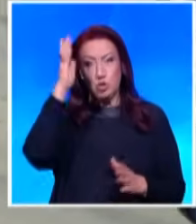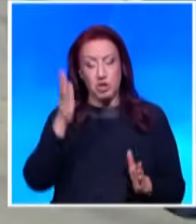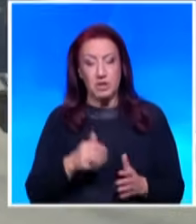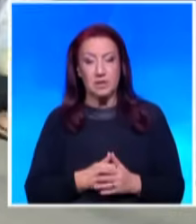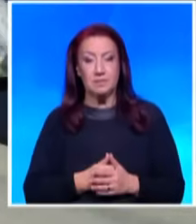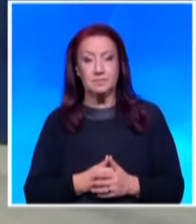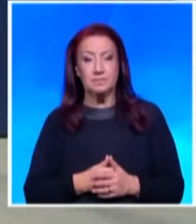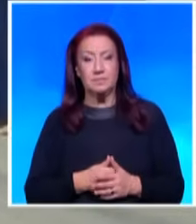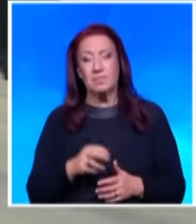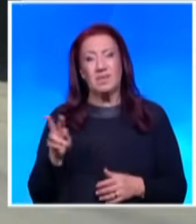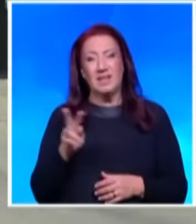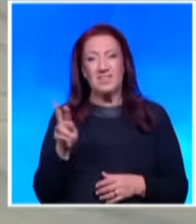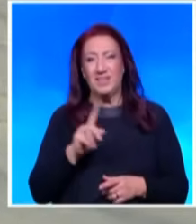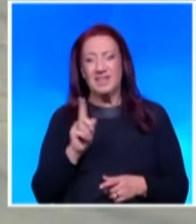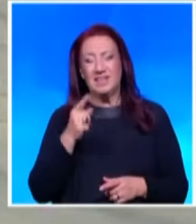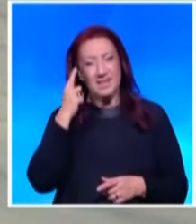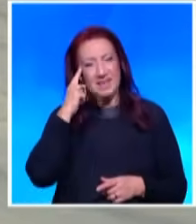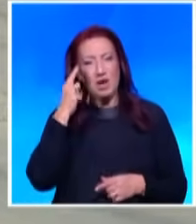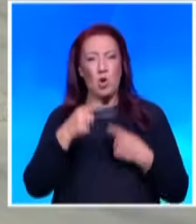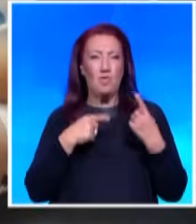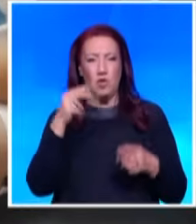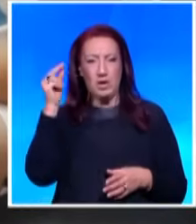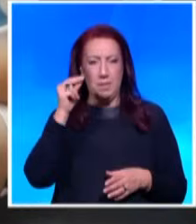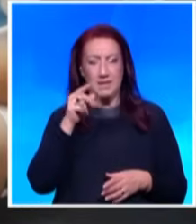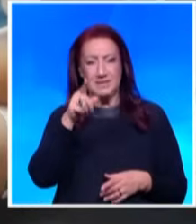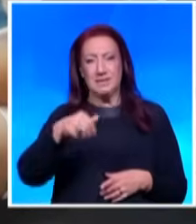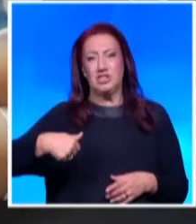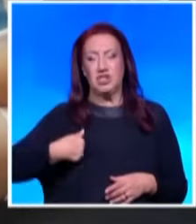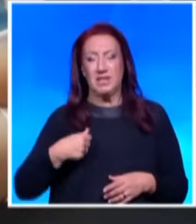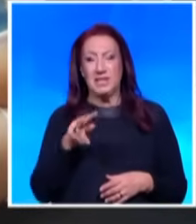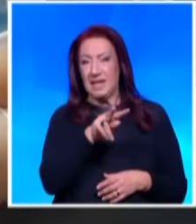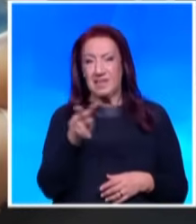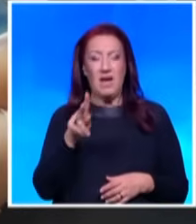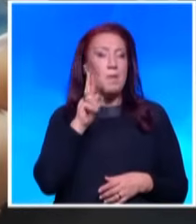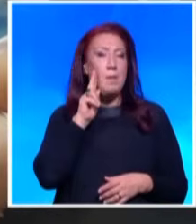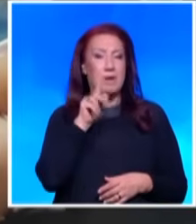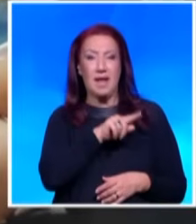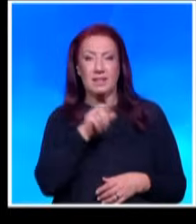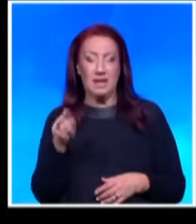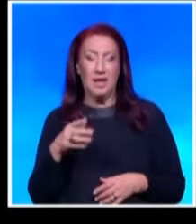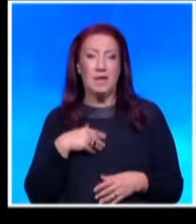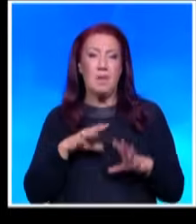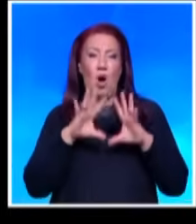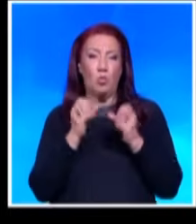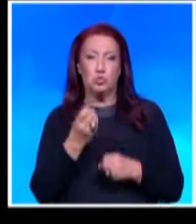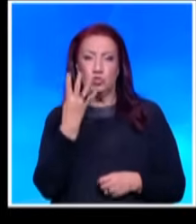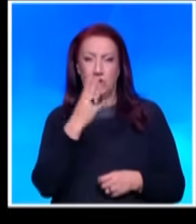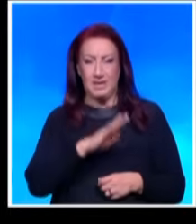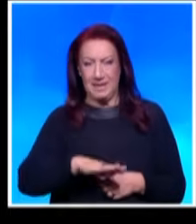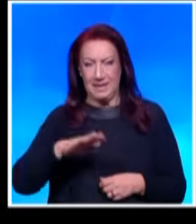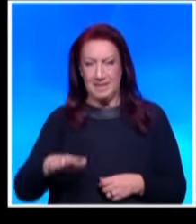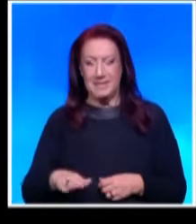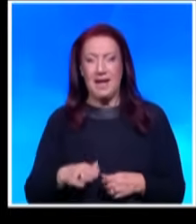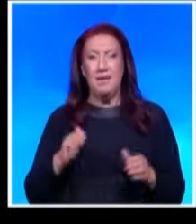Вече и двете не говорят български. Сестрите са женени за двама братя. Имат общо 4 деца, най-малкото на 3 месеца, най-голямото